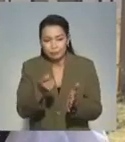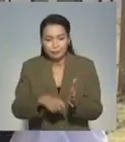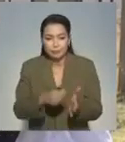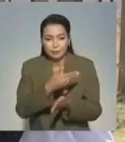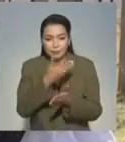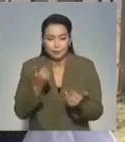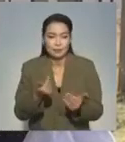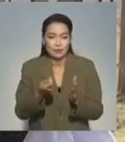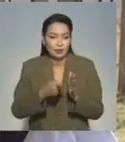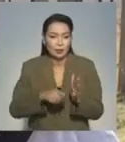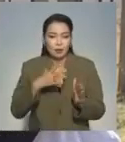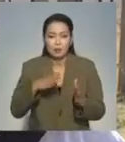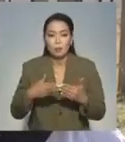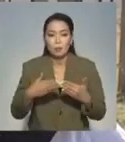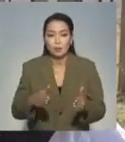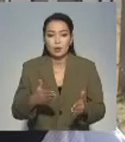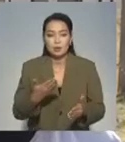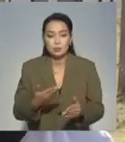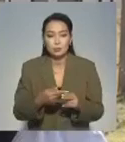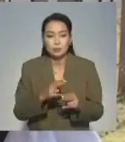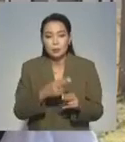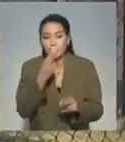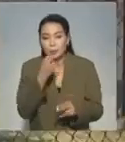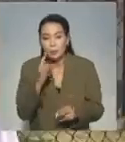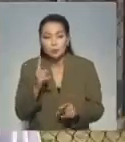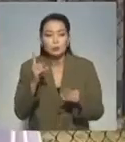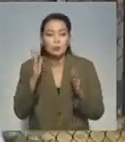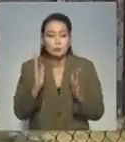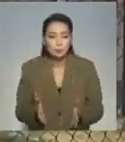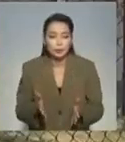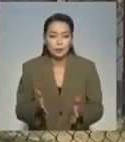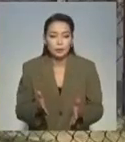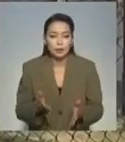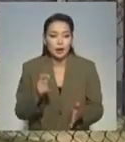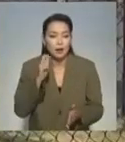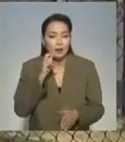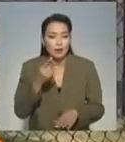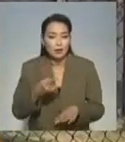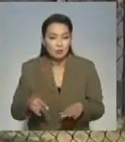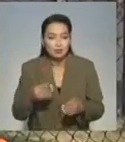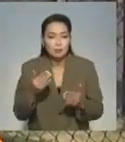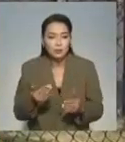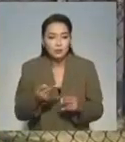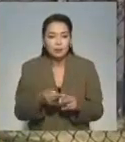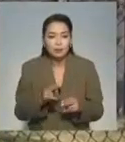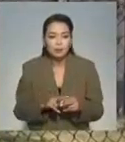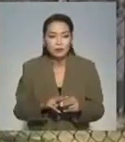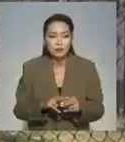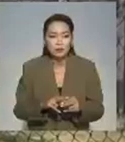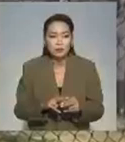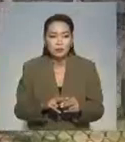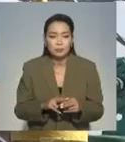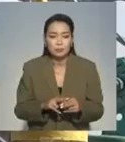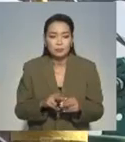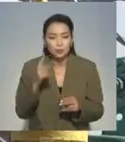жөнді құлыптарманан семейін. Біз енді жас баланың өмірі не болады? Аяқ кесілді, мына жерден аяқ кесілді. Алдын ойлағанбыз біз жер басып